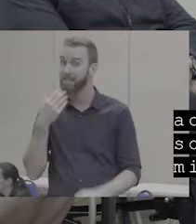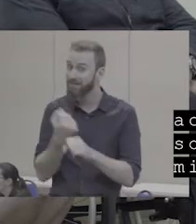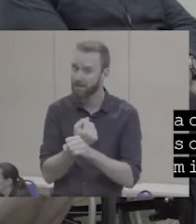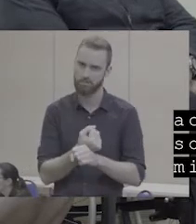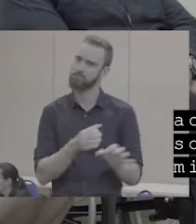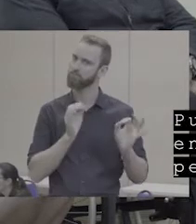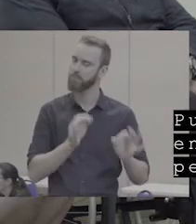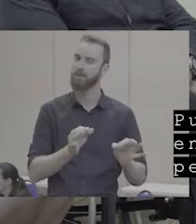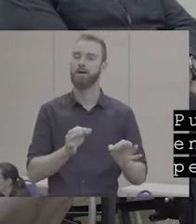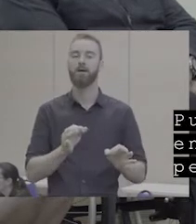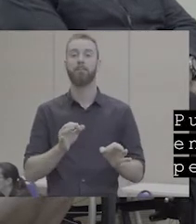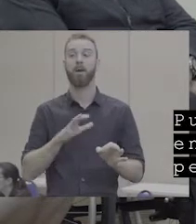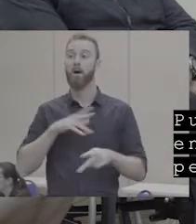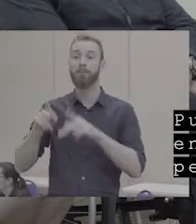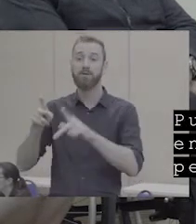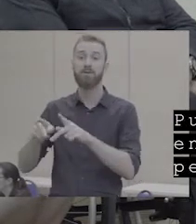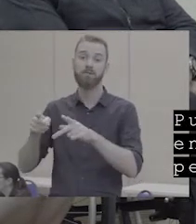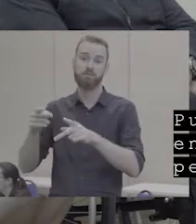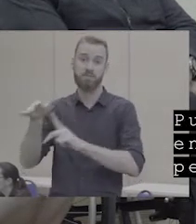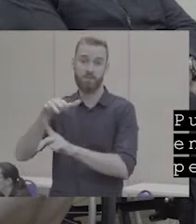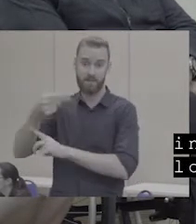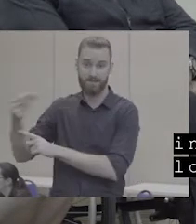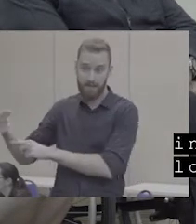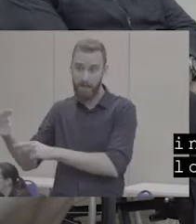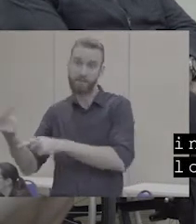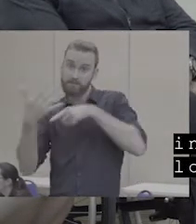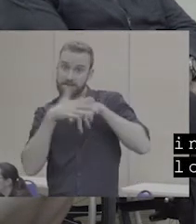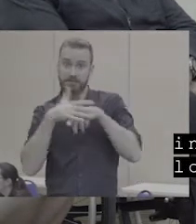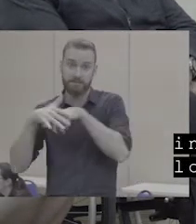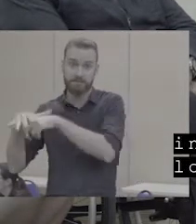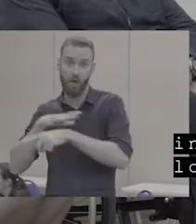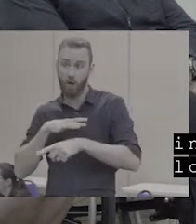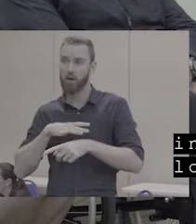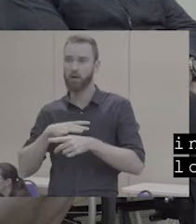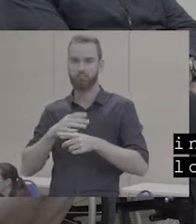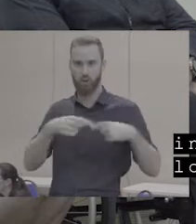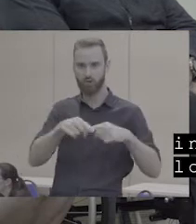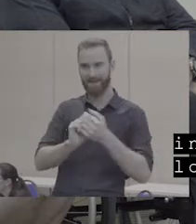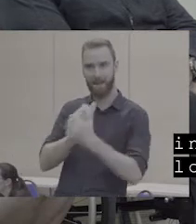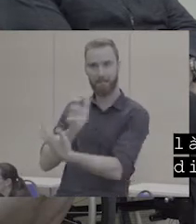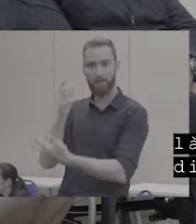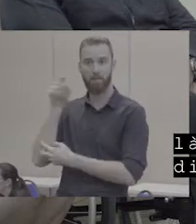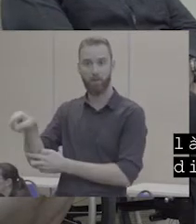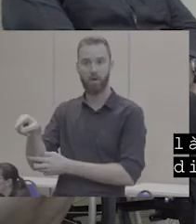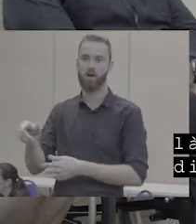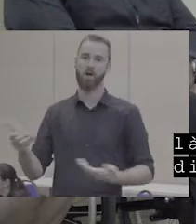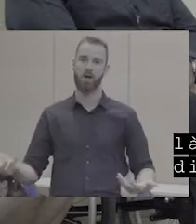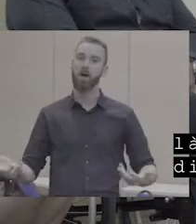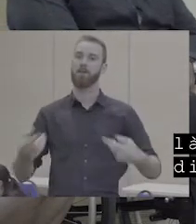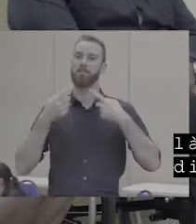c'est encore mieux, puis qu'en plus qu'il y ait des personnes en situation de handicap qui peuvent intégrer un bâtiment, un logement adapté, bien là, on a